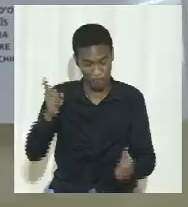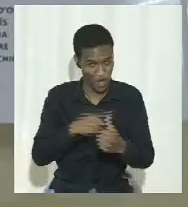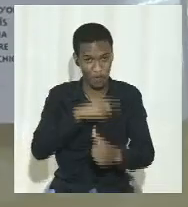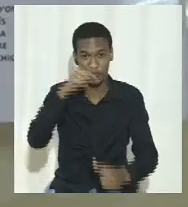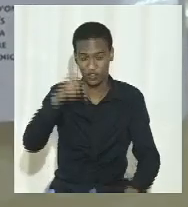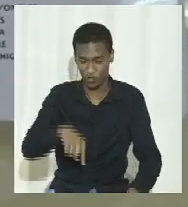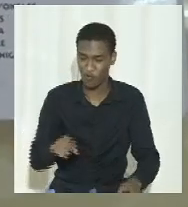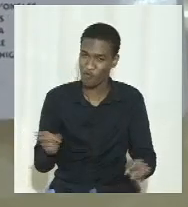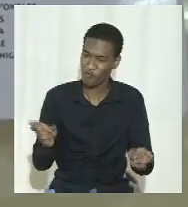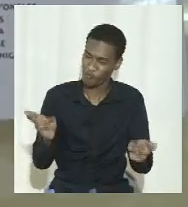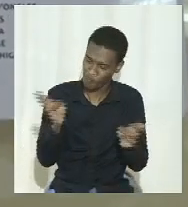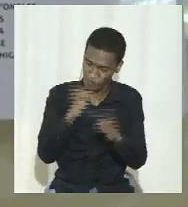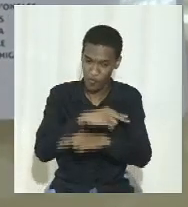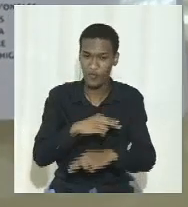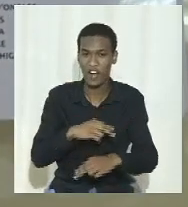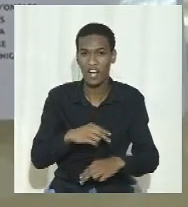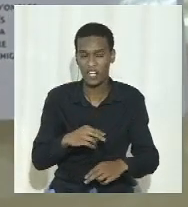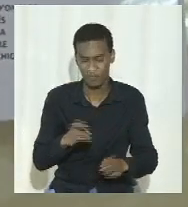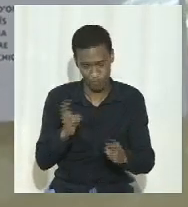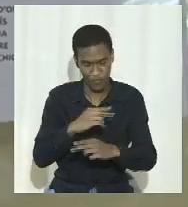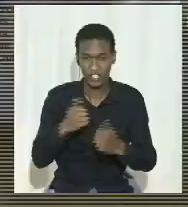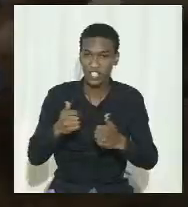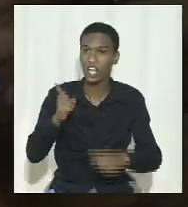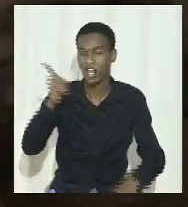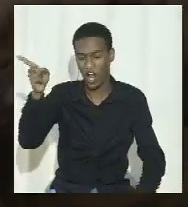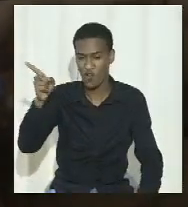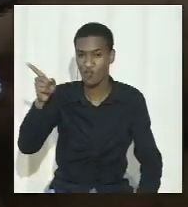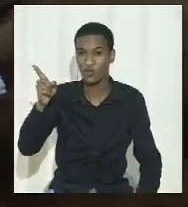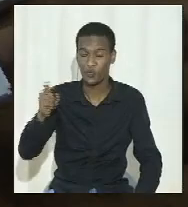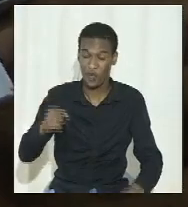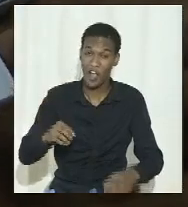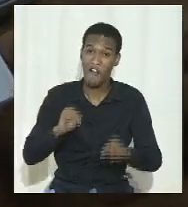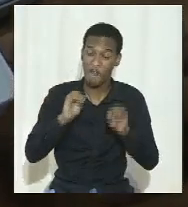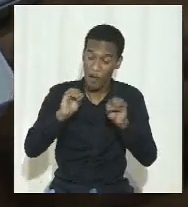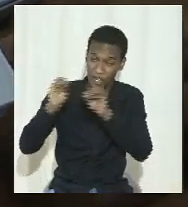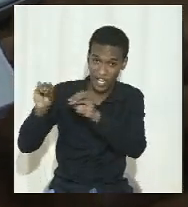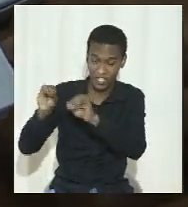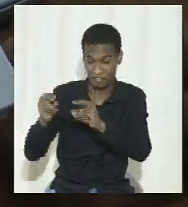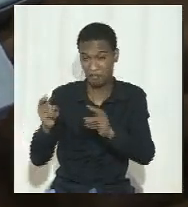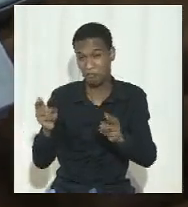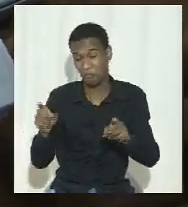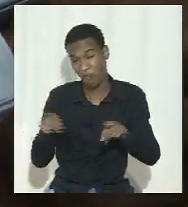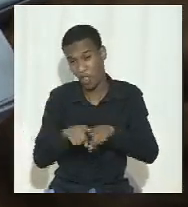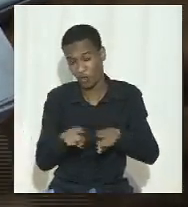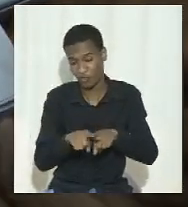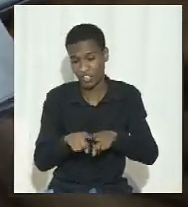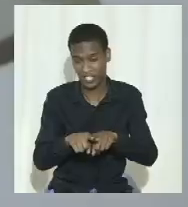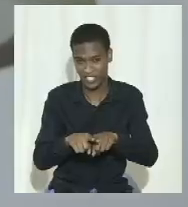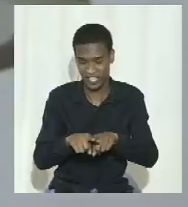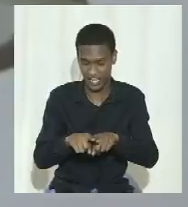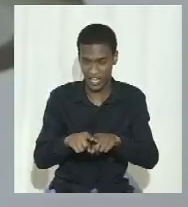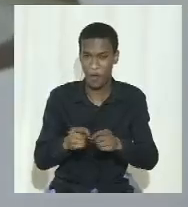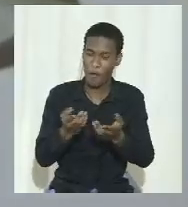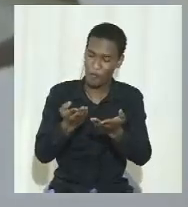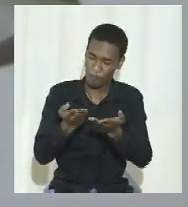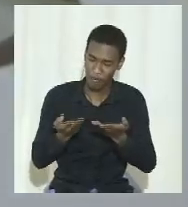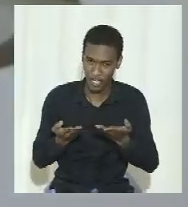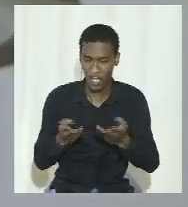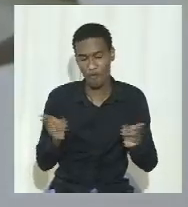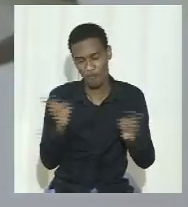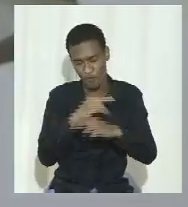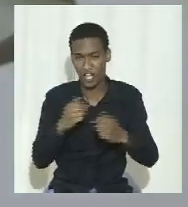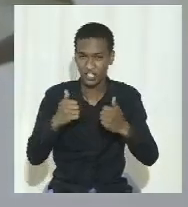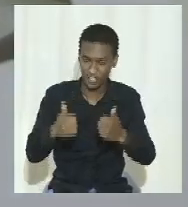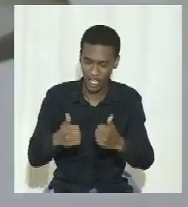izao. Fampianarana mifanaraka amin'ny laminasa ilain'ny faritra sy ny komunina iray ary ny filan'ny